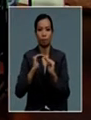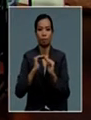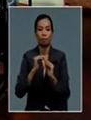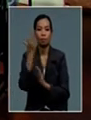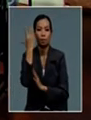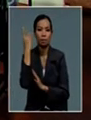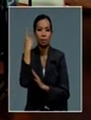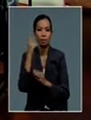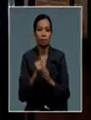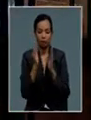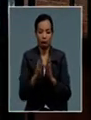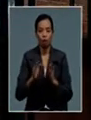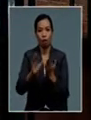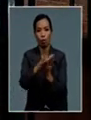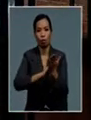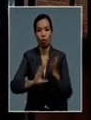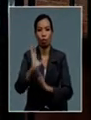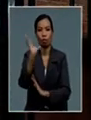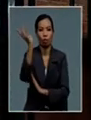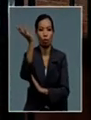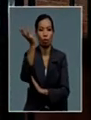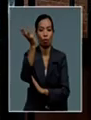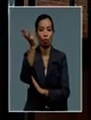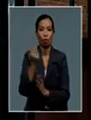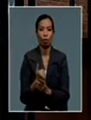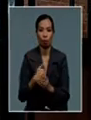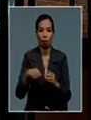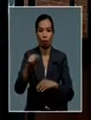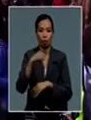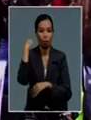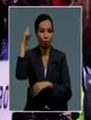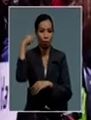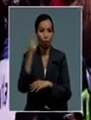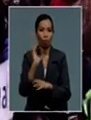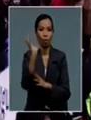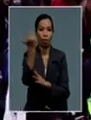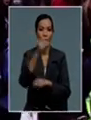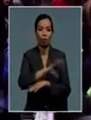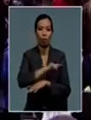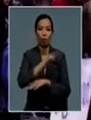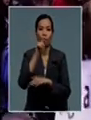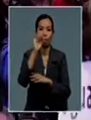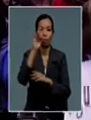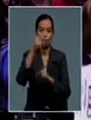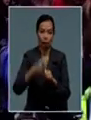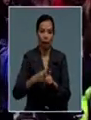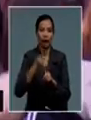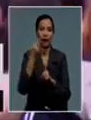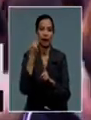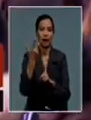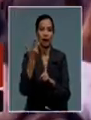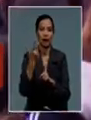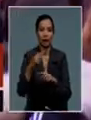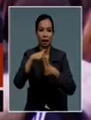ครับผู้คนทั่วโลกครับต่างพากันออกมาแสดงพลังเนื่องในวันสตรีสากล8มีนาคมนะครับโดยมีการเดินขบวนเ